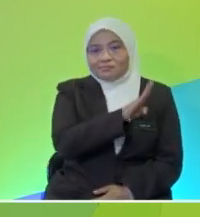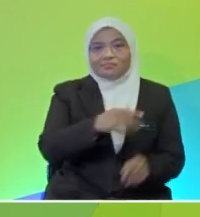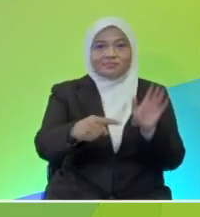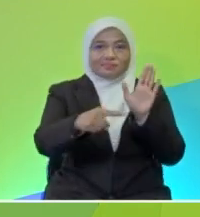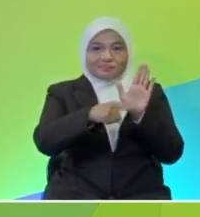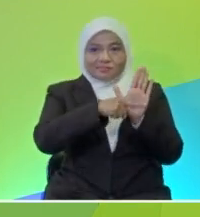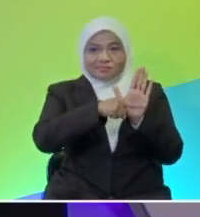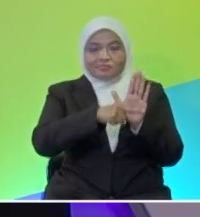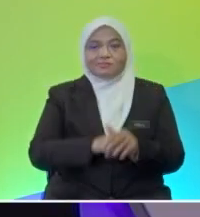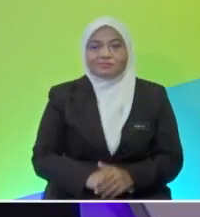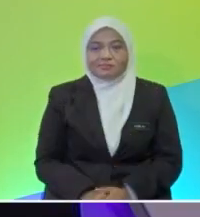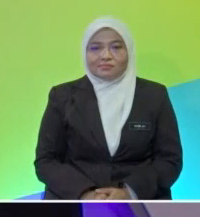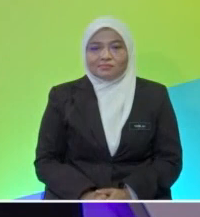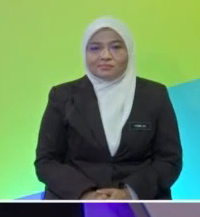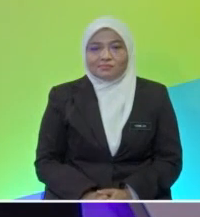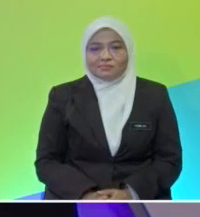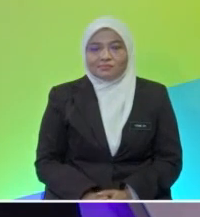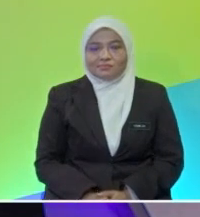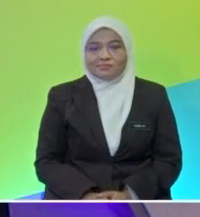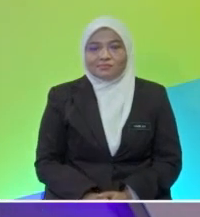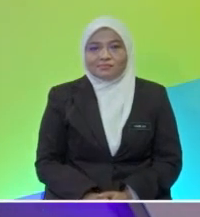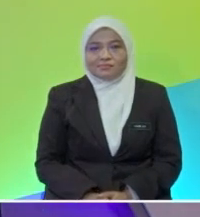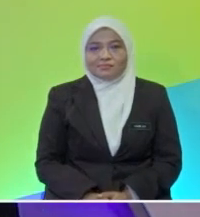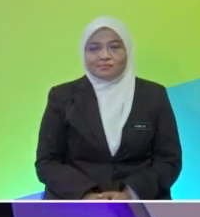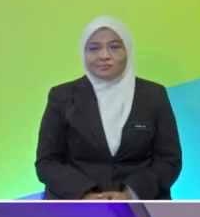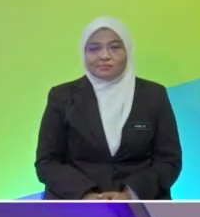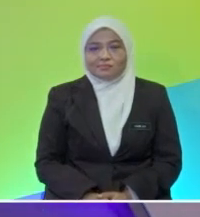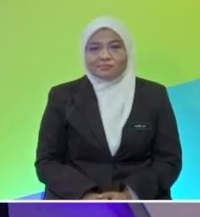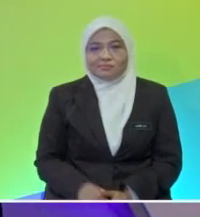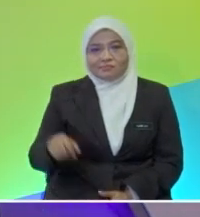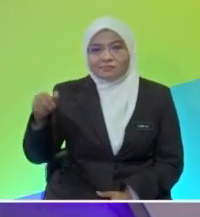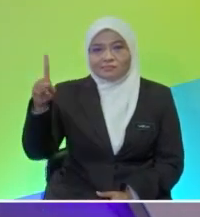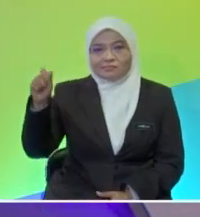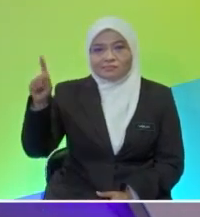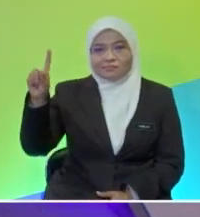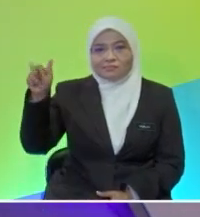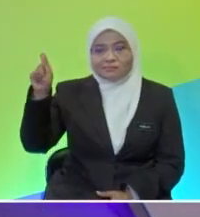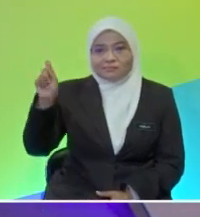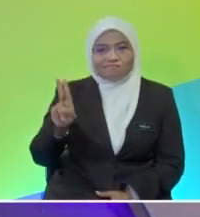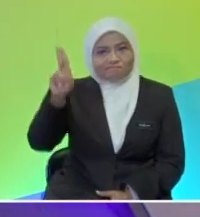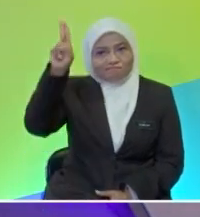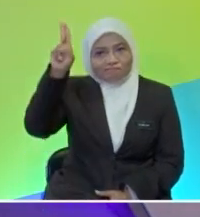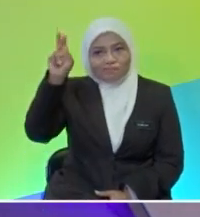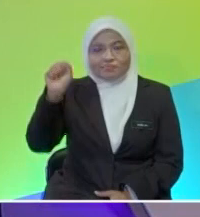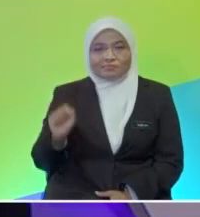jadi untuk dipakai untuk dipakai hati untuk kesehatan Barat